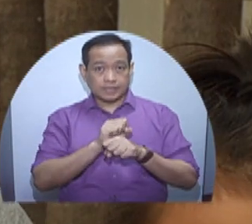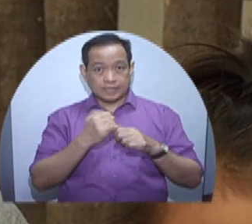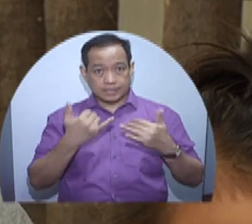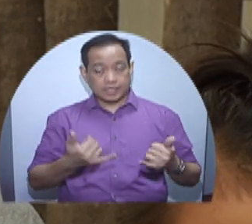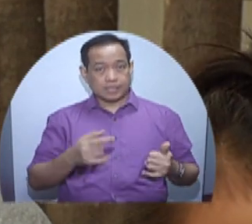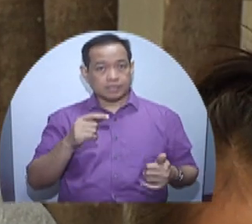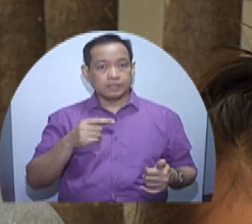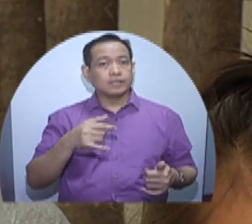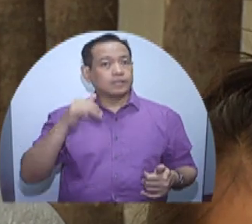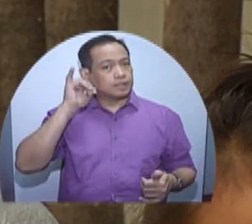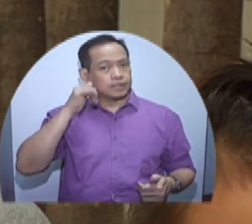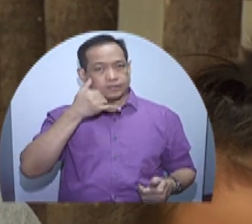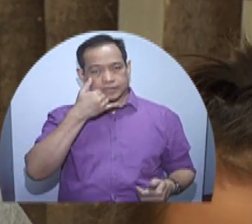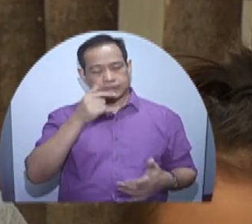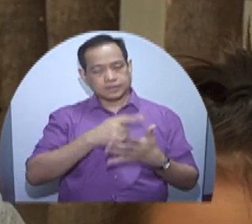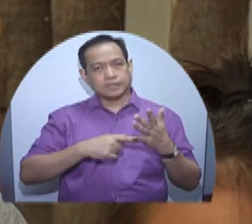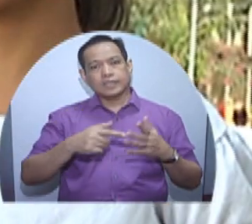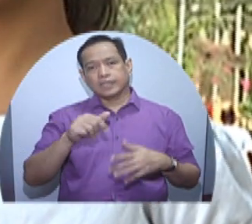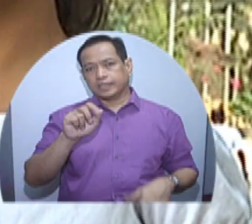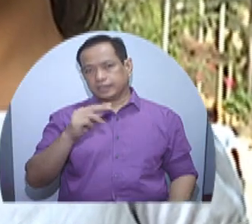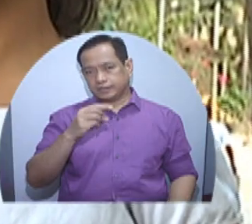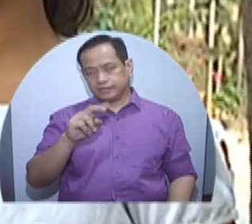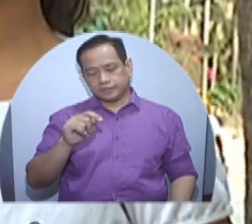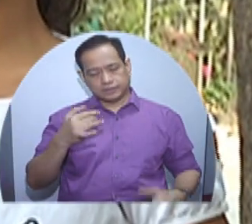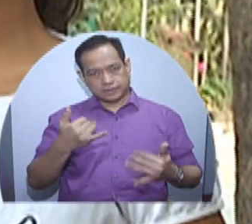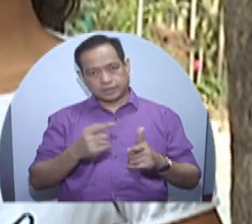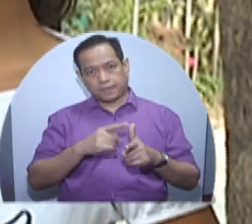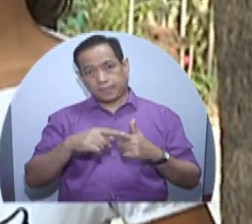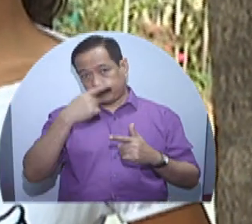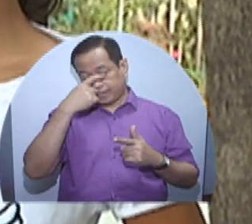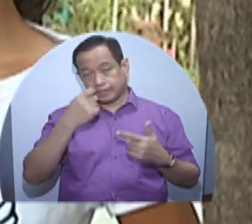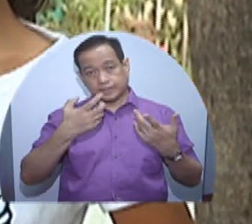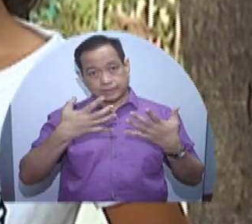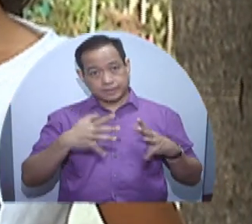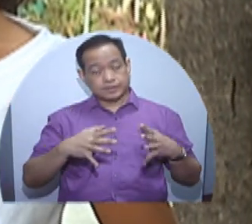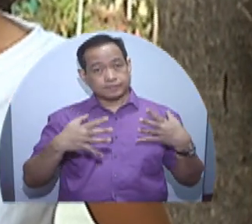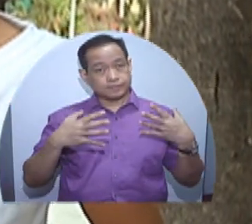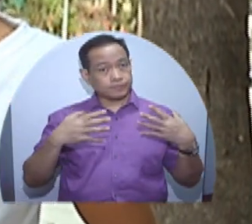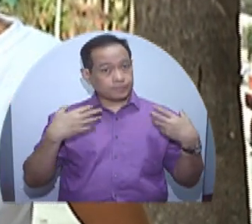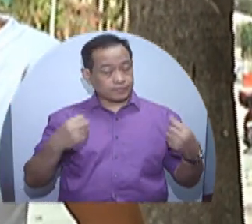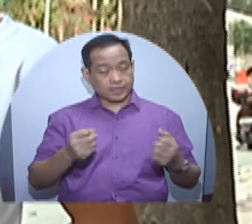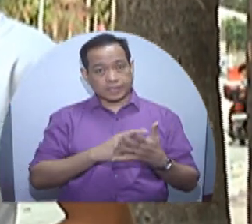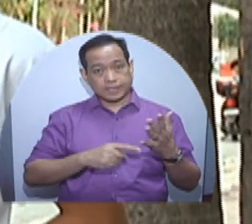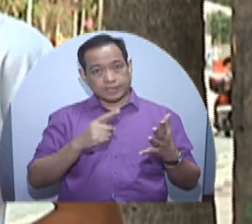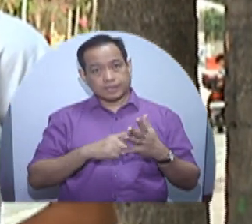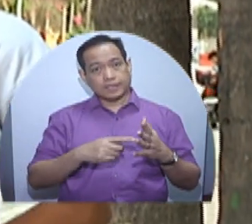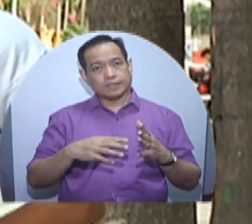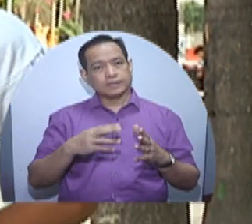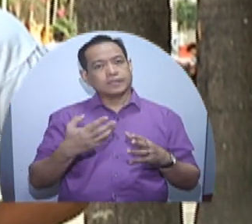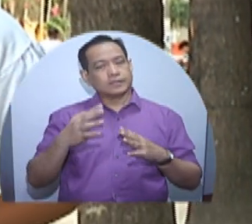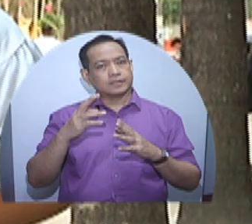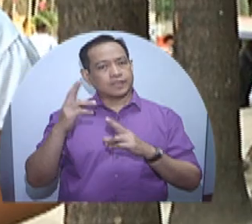ako ngayon. Call center agent pa rin po. Dahil nagamot na siya, may pag-aasa ring matupad ang kanyang